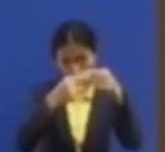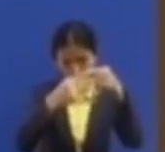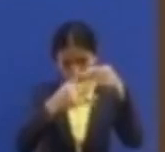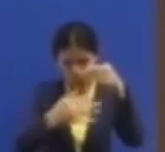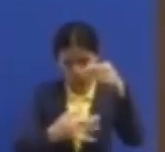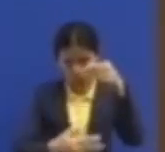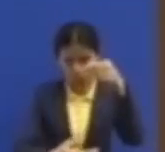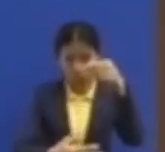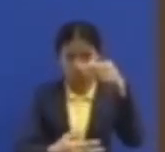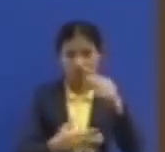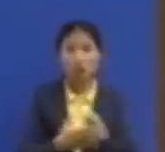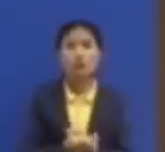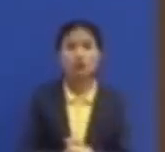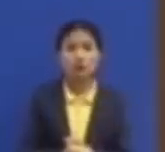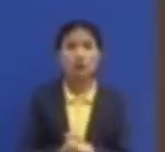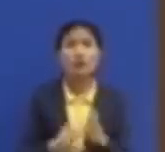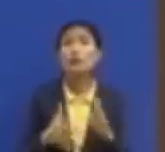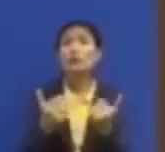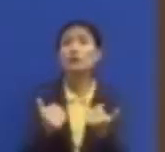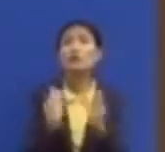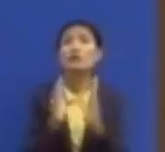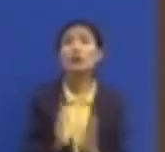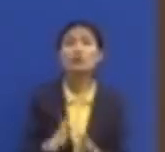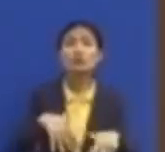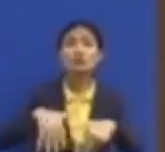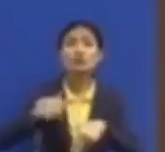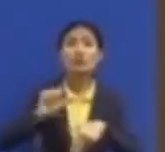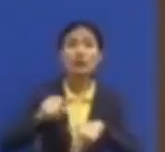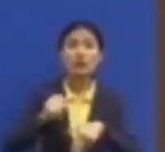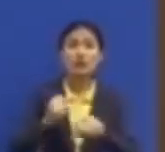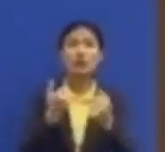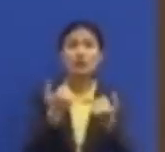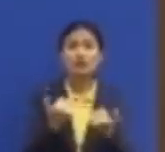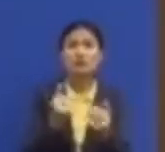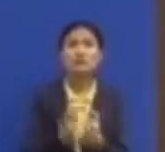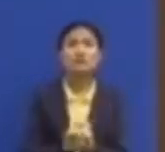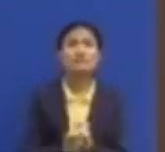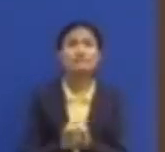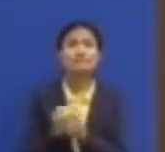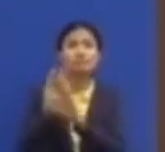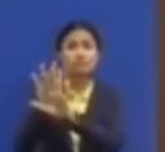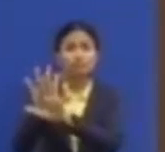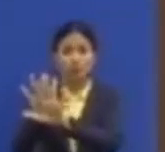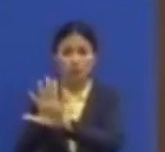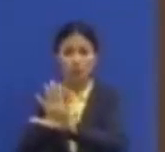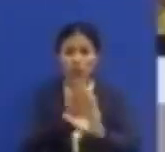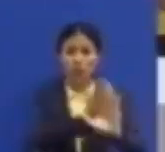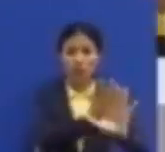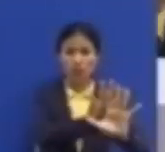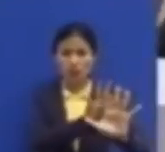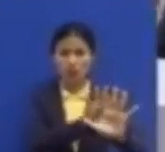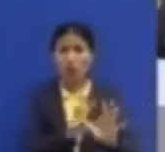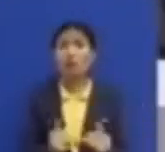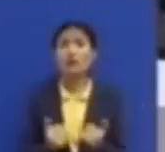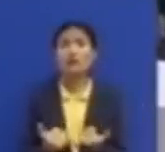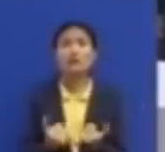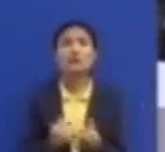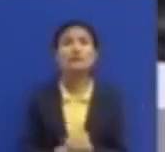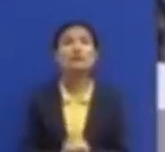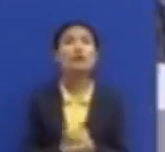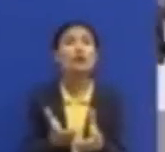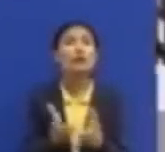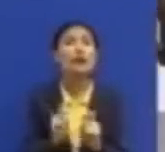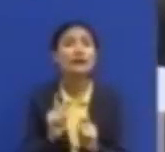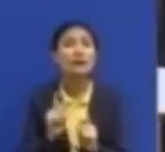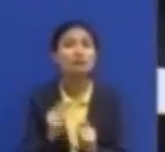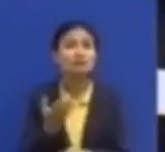เดียวครับสองฝากก็ขออนุญาตที่ประชุมนะครับแต่งตัวให้สวยให้